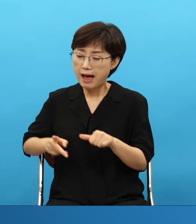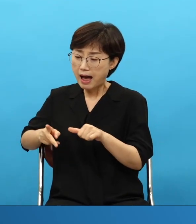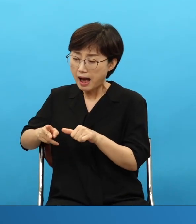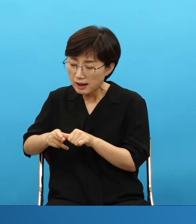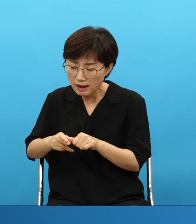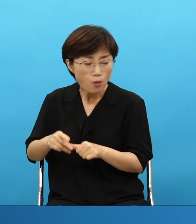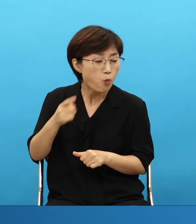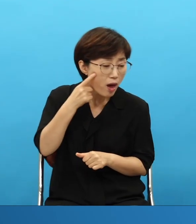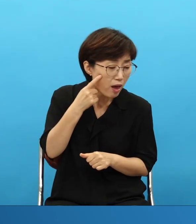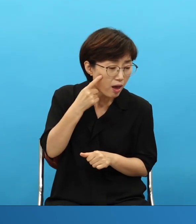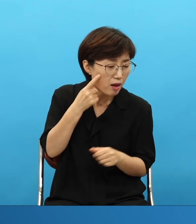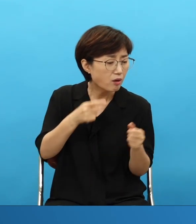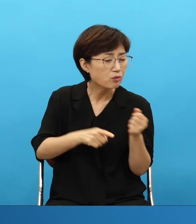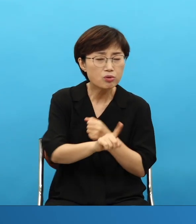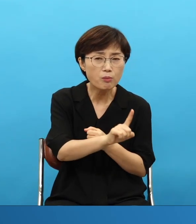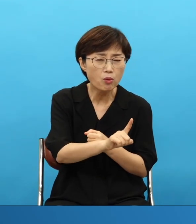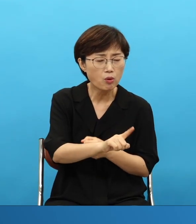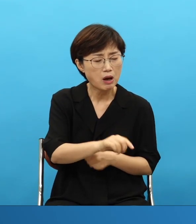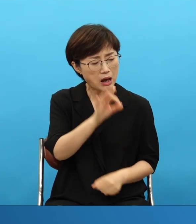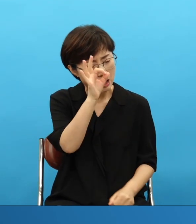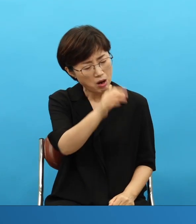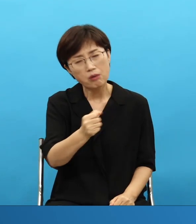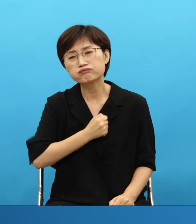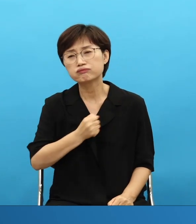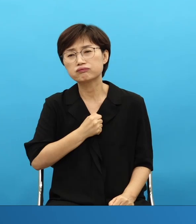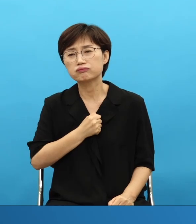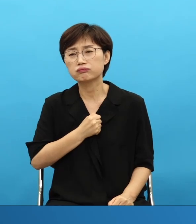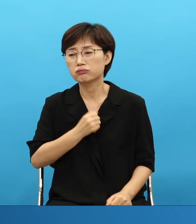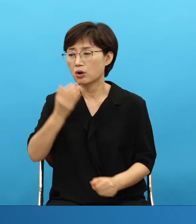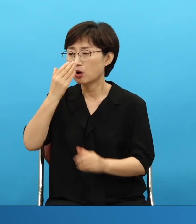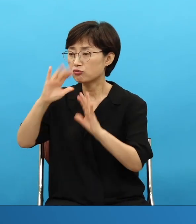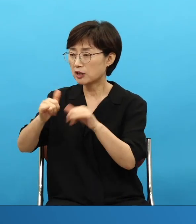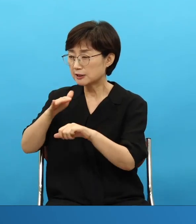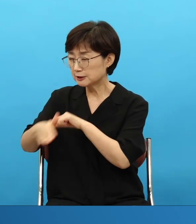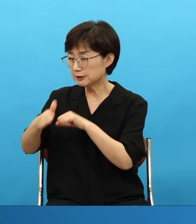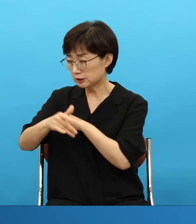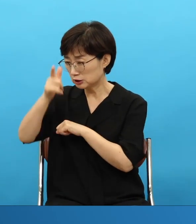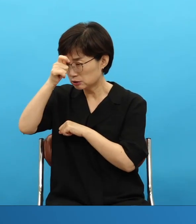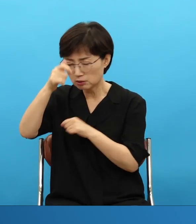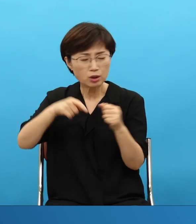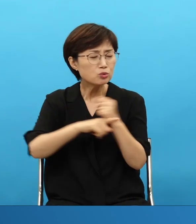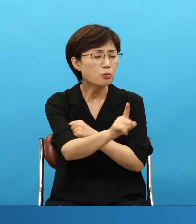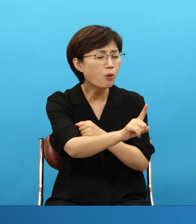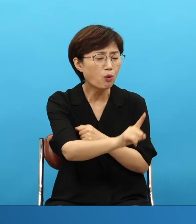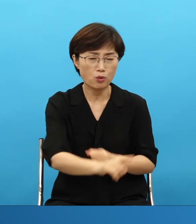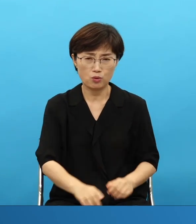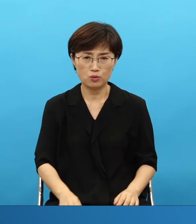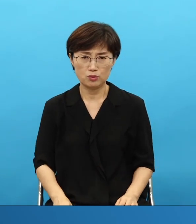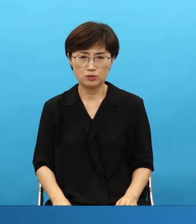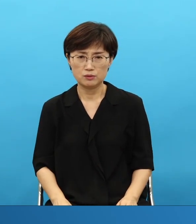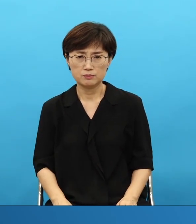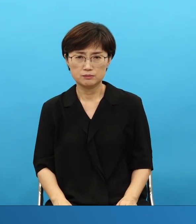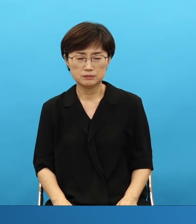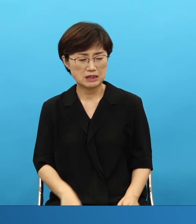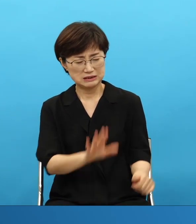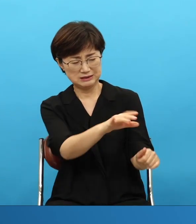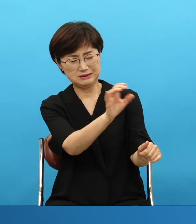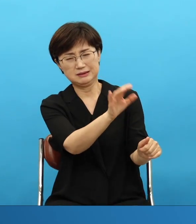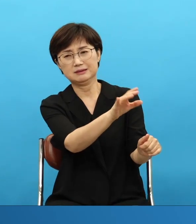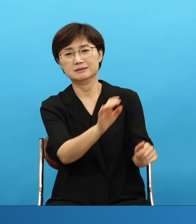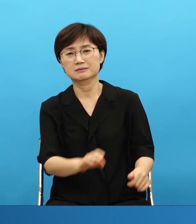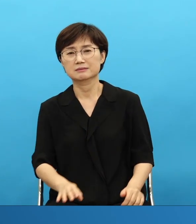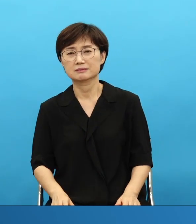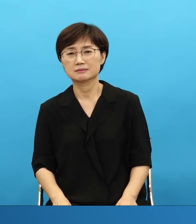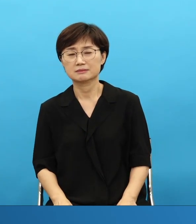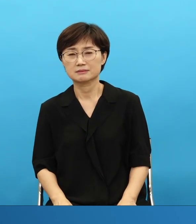됩니까? How is it that we must receive circumcision? 어째서 유대인식이라야 됩니까? How is it must be according to Jewish 그거 customs? 얘기한 거예요. That's what he